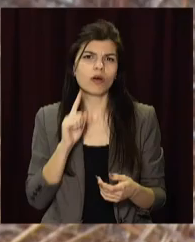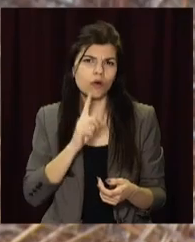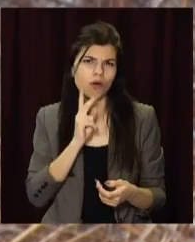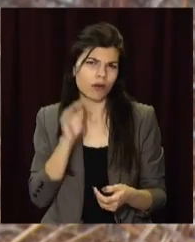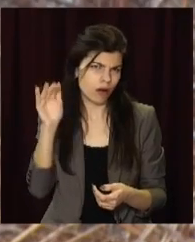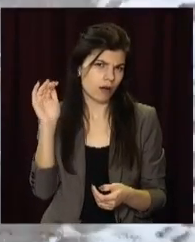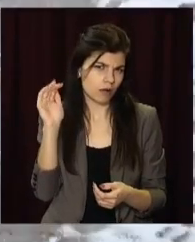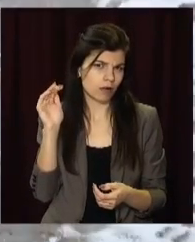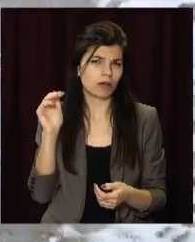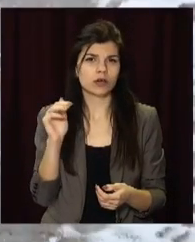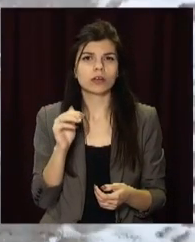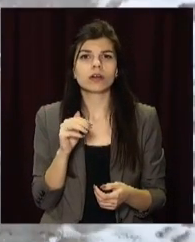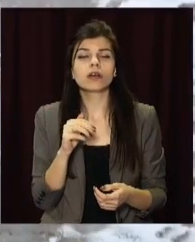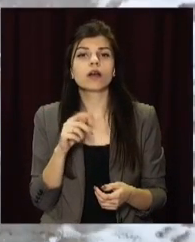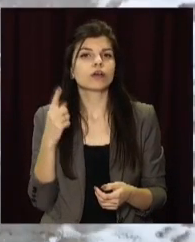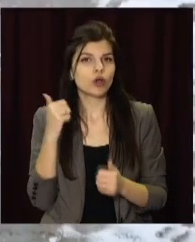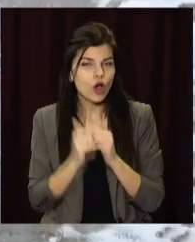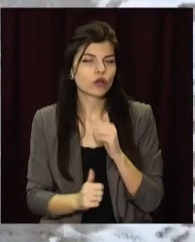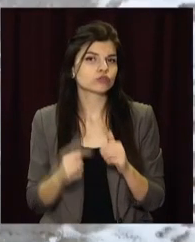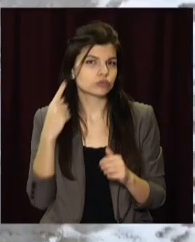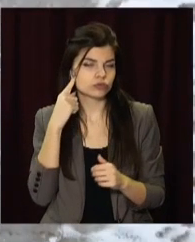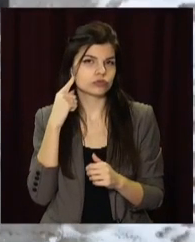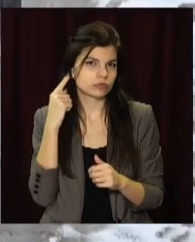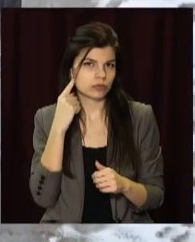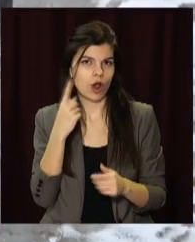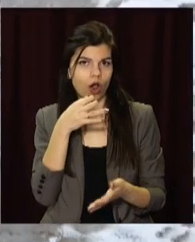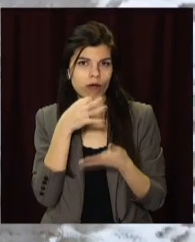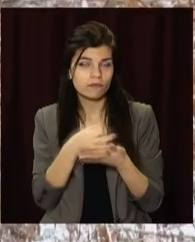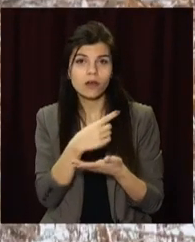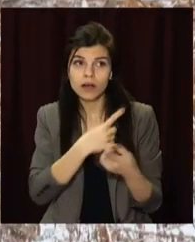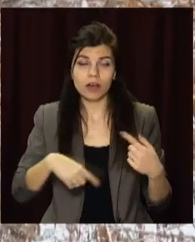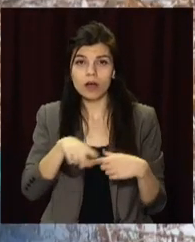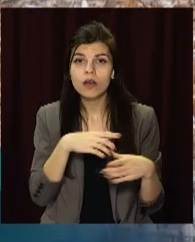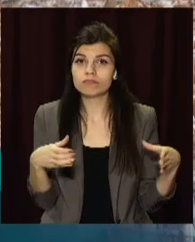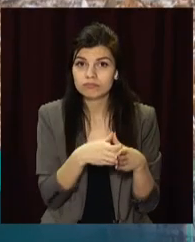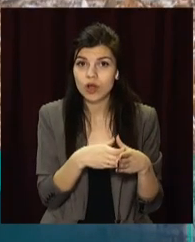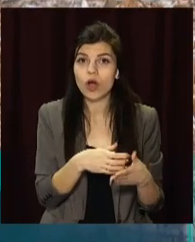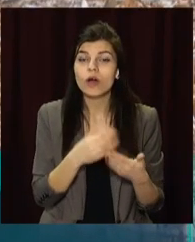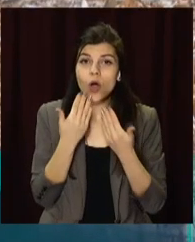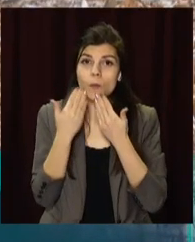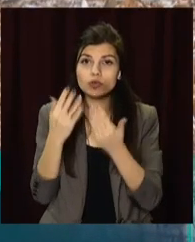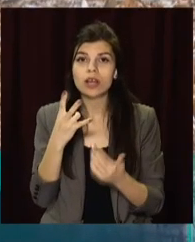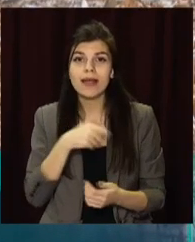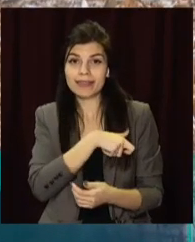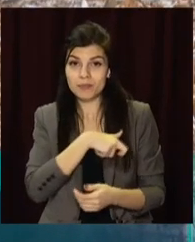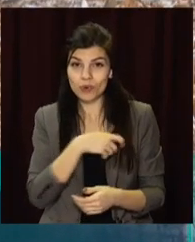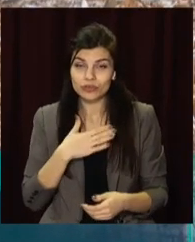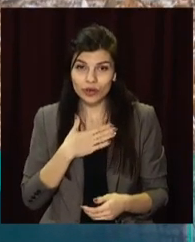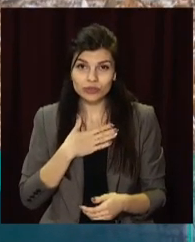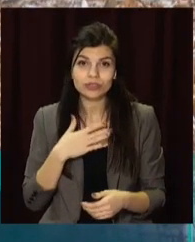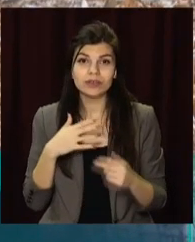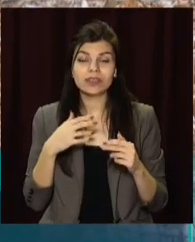міських чиновників. Але, каже Юлія, щороку чують одну відповідь. Ми писали колективне обращення і на депутата